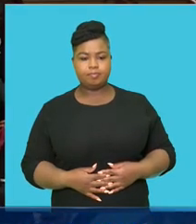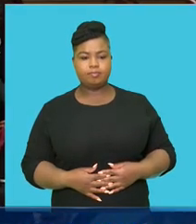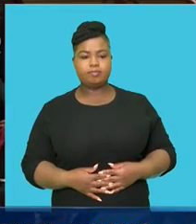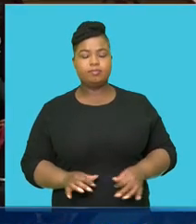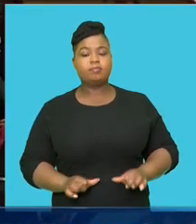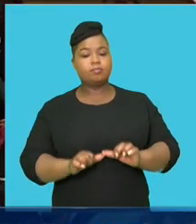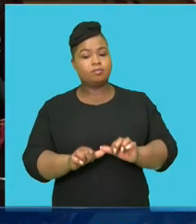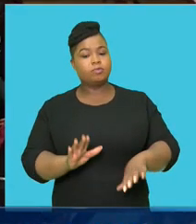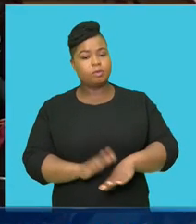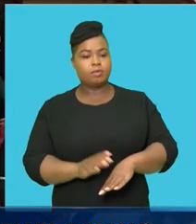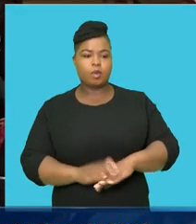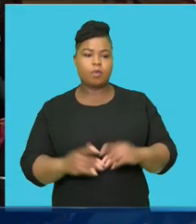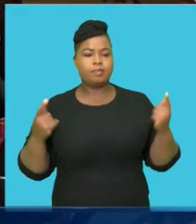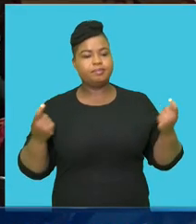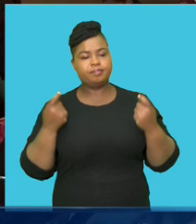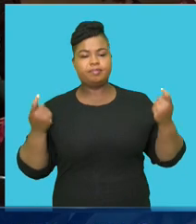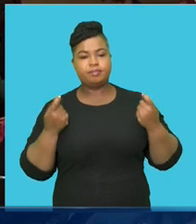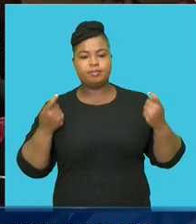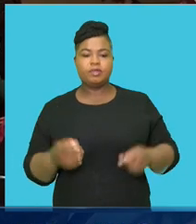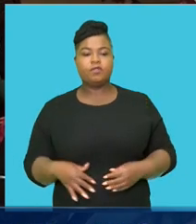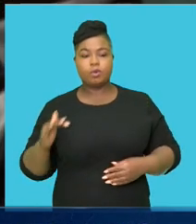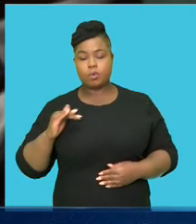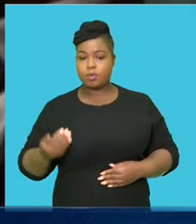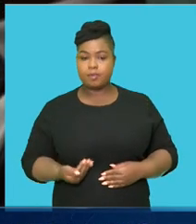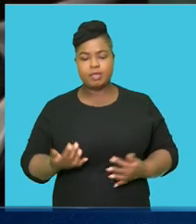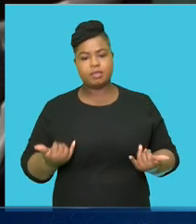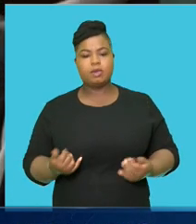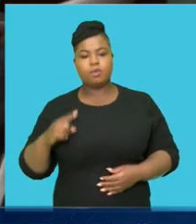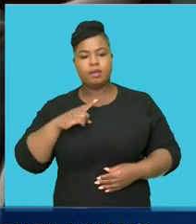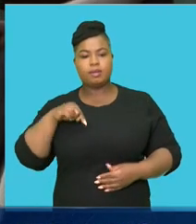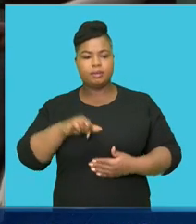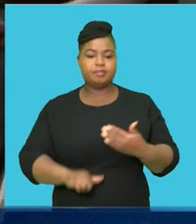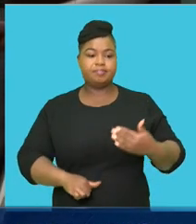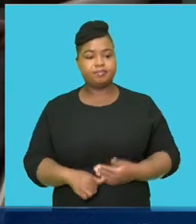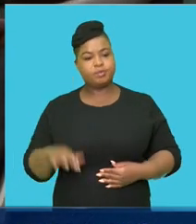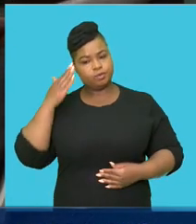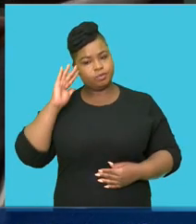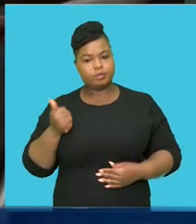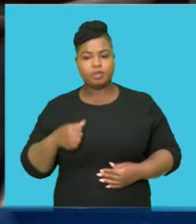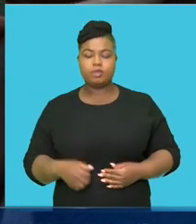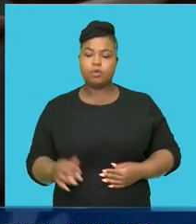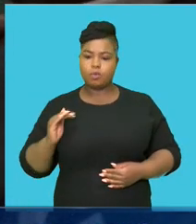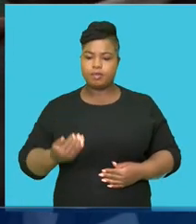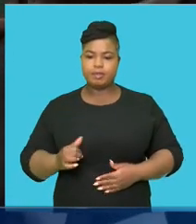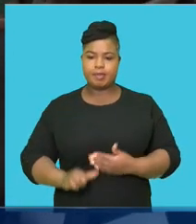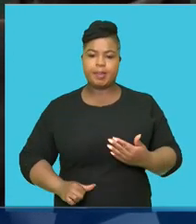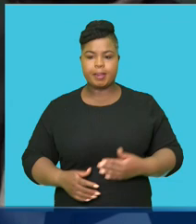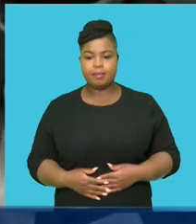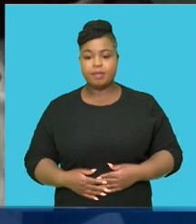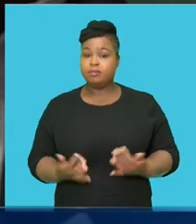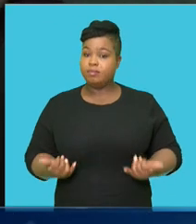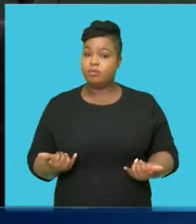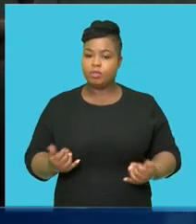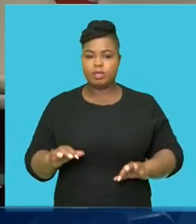Iyaqhubeka imigubho yokubungaza abantu besifazane kuleli njengoba le nyanga yaziwa njengenyanga yabo.